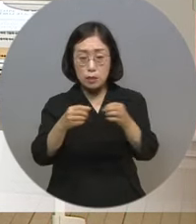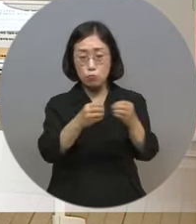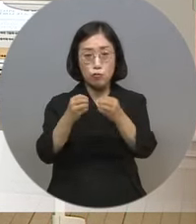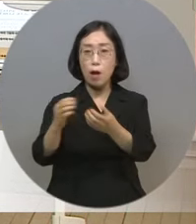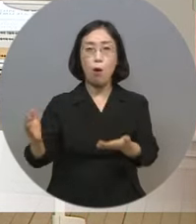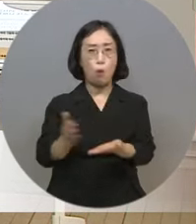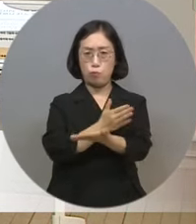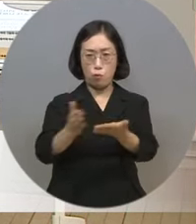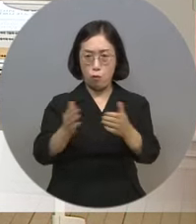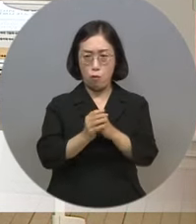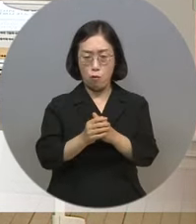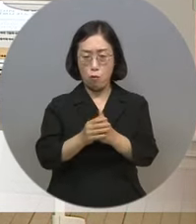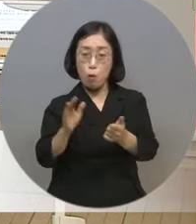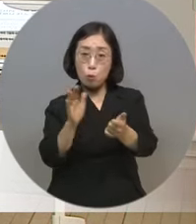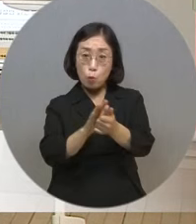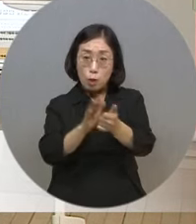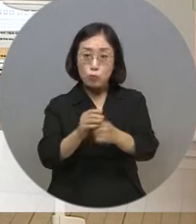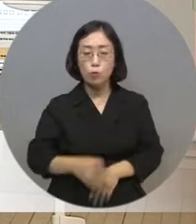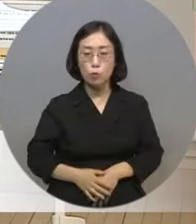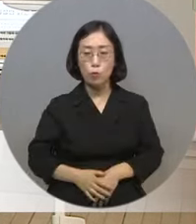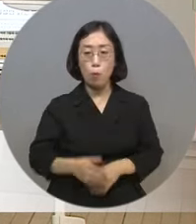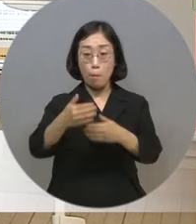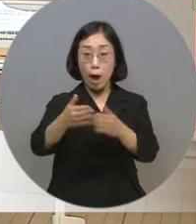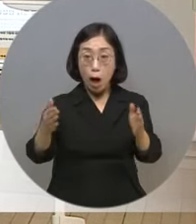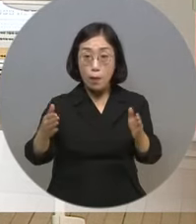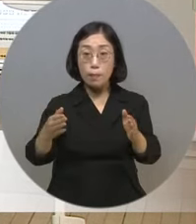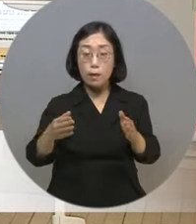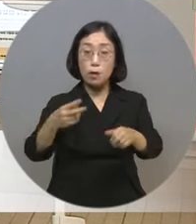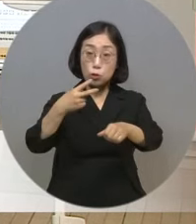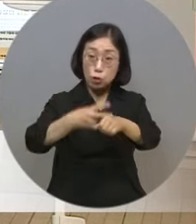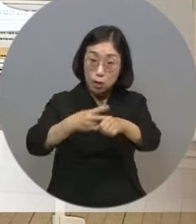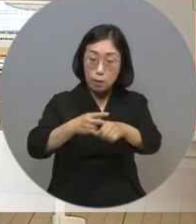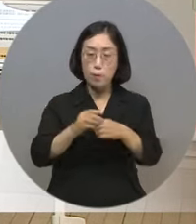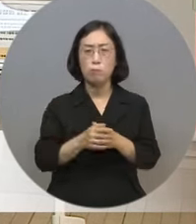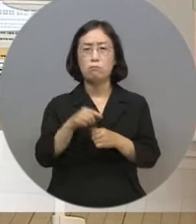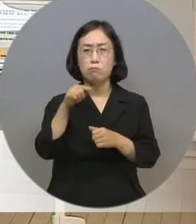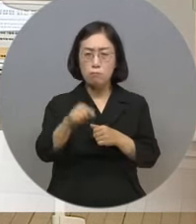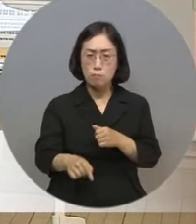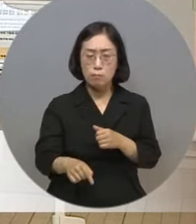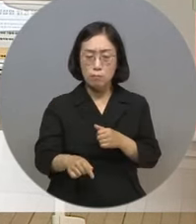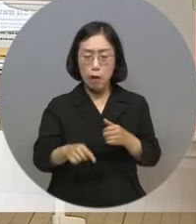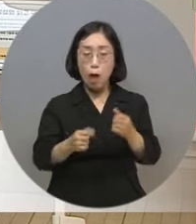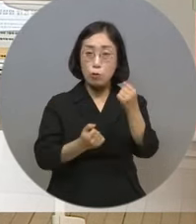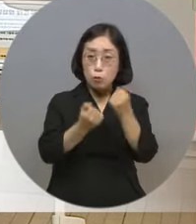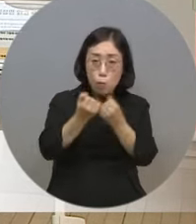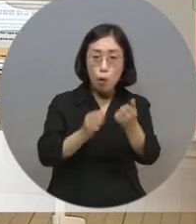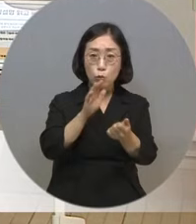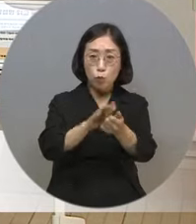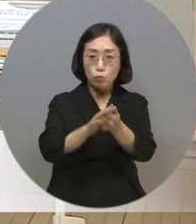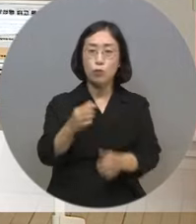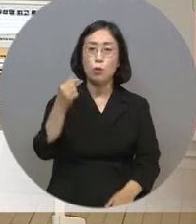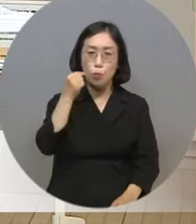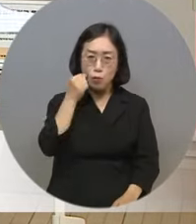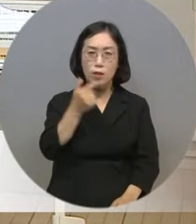있지 않아서 도와주시는 실무사 선생님들이나 담임 선생님이 전혀 아이를 도와주실 수가 없는 게 가장